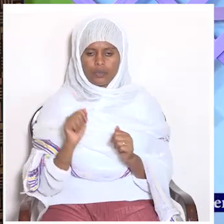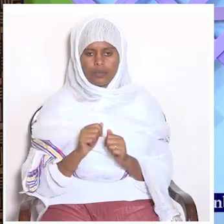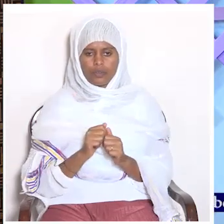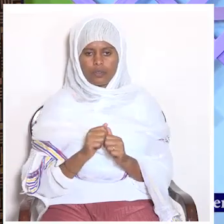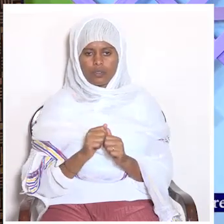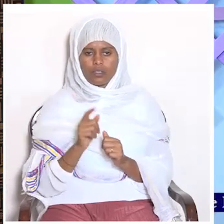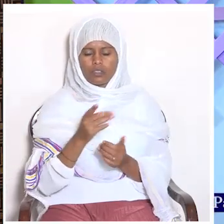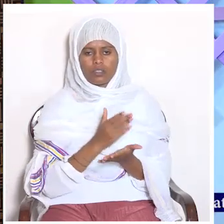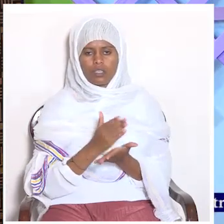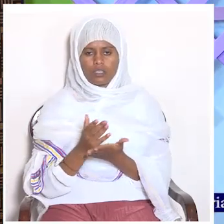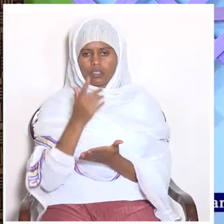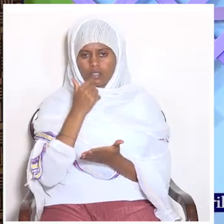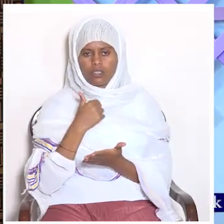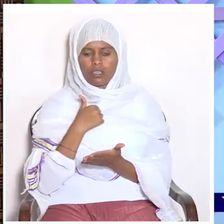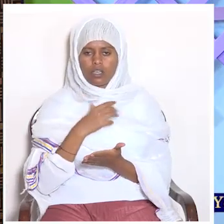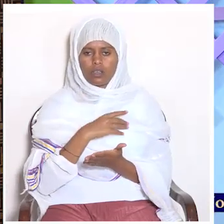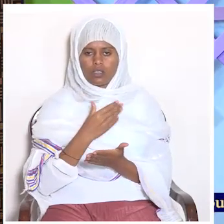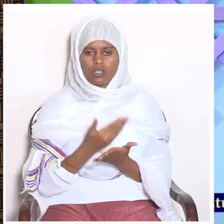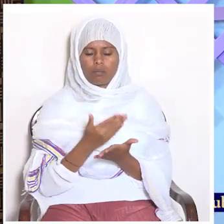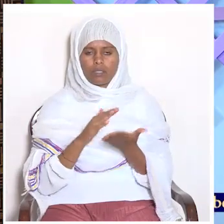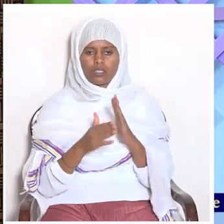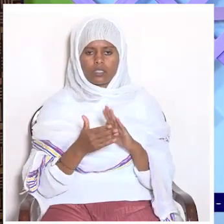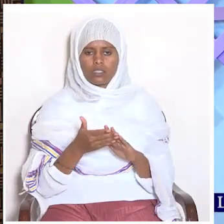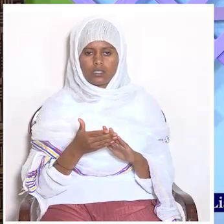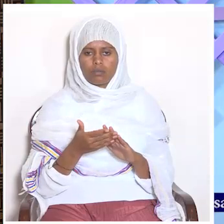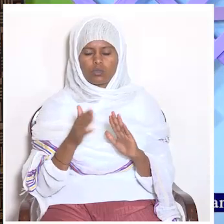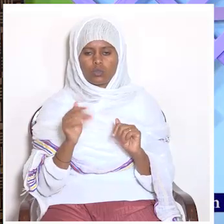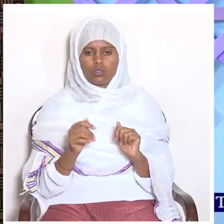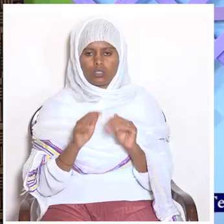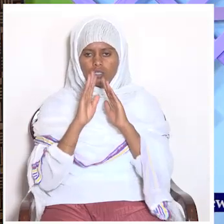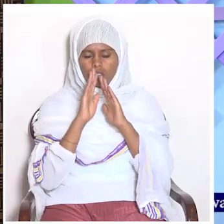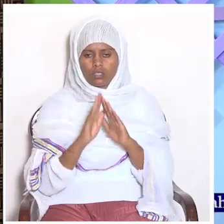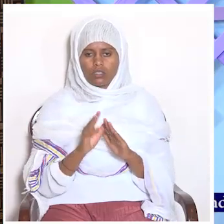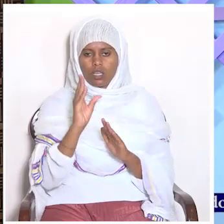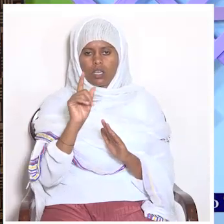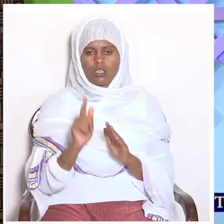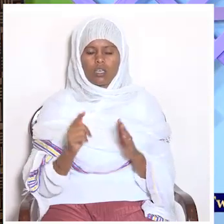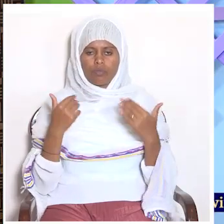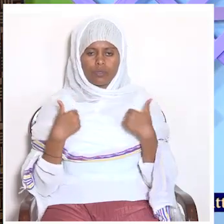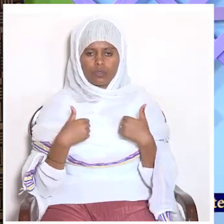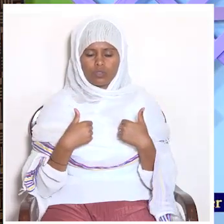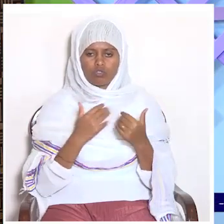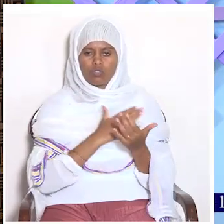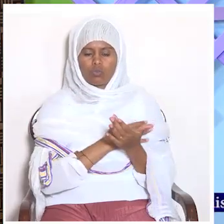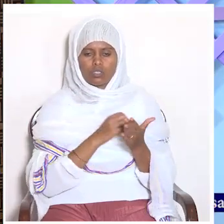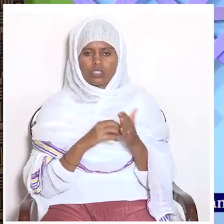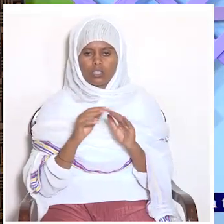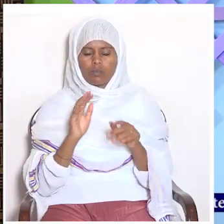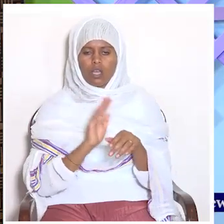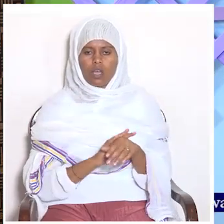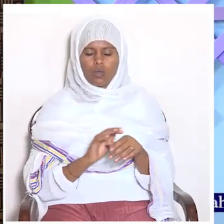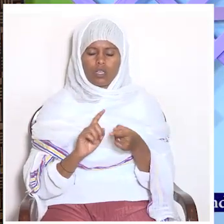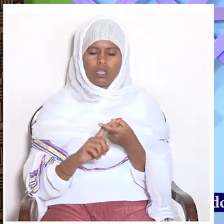ዝነበረ ተኣምራት እቲ ታሪክ ይነግረና። ሓደ ካብ ቤተሰባ ዝኾነ ንቅዱስ ሃና ሞተ። ትፈትዎ